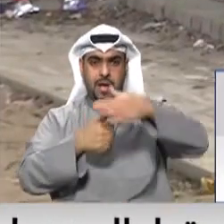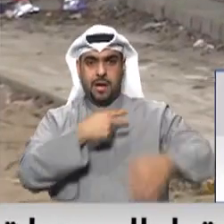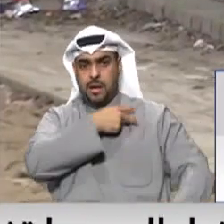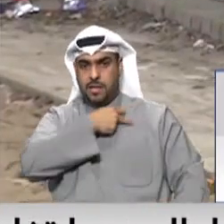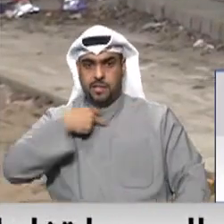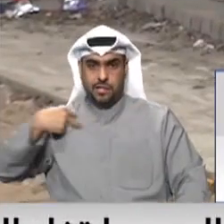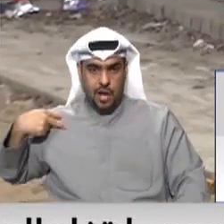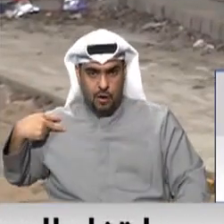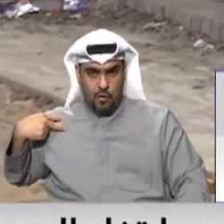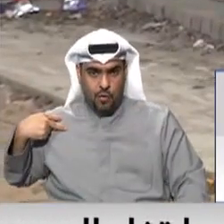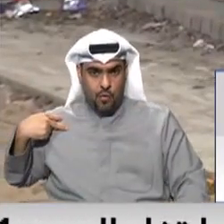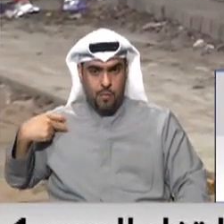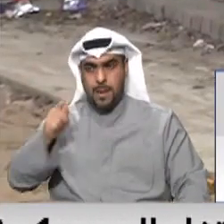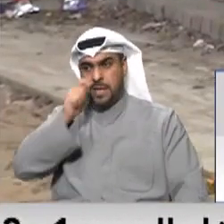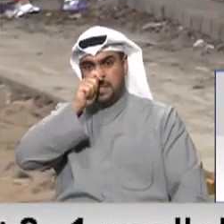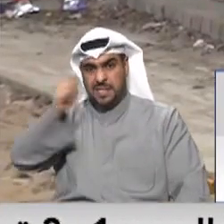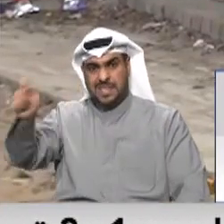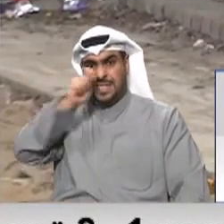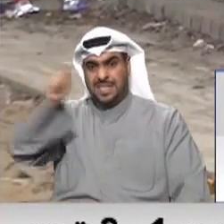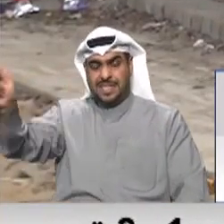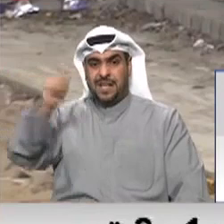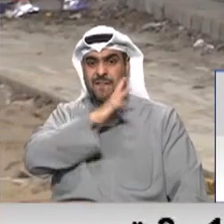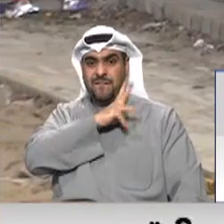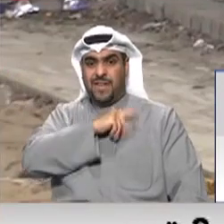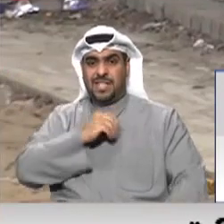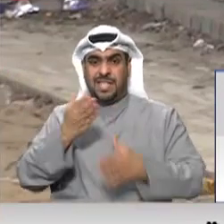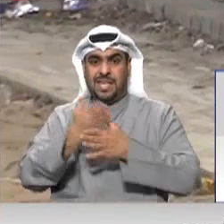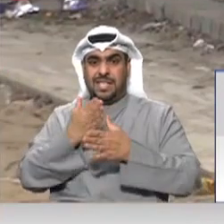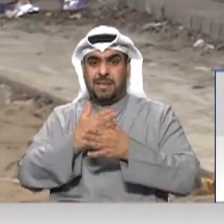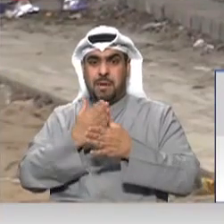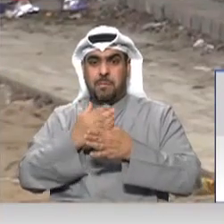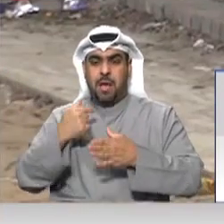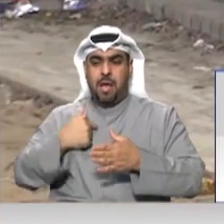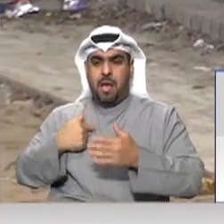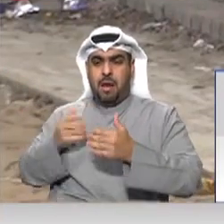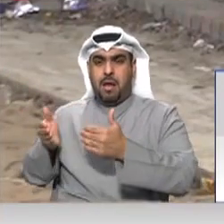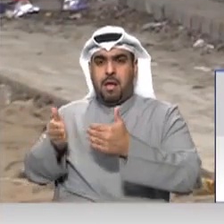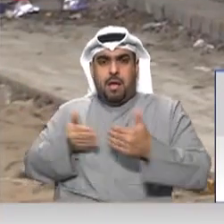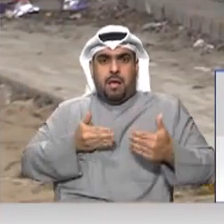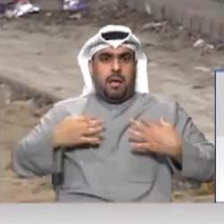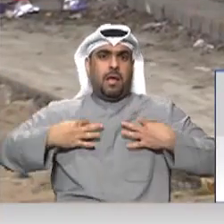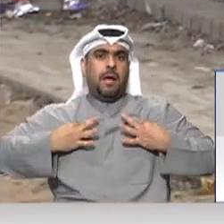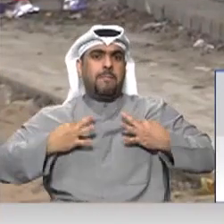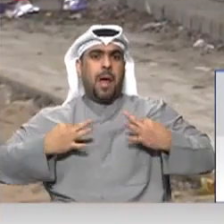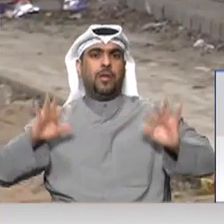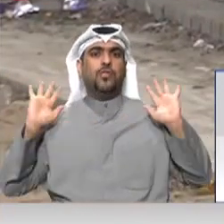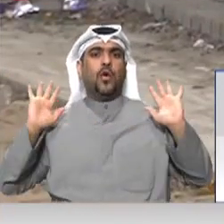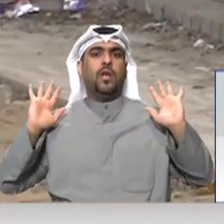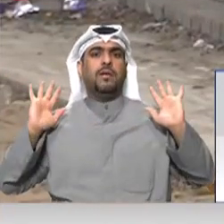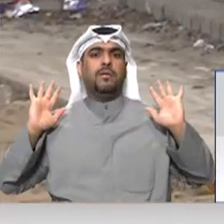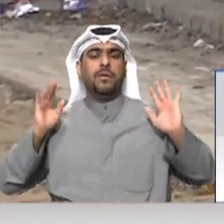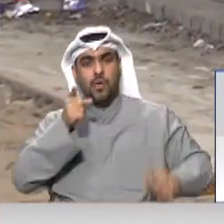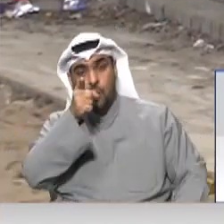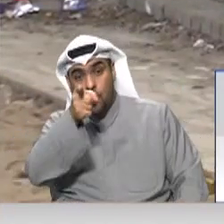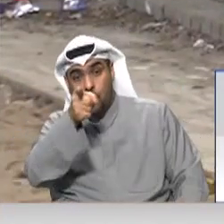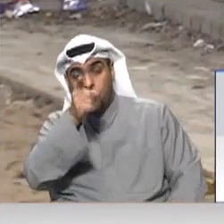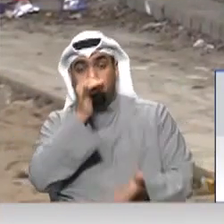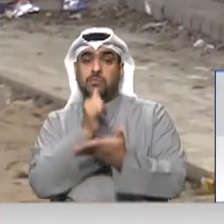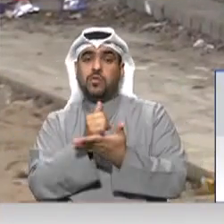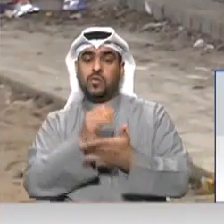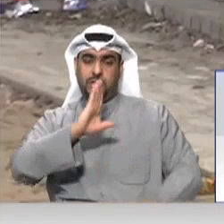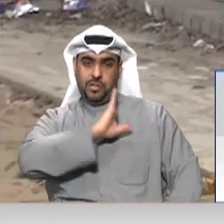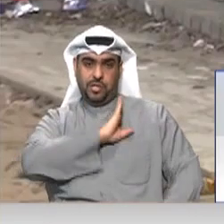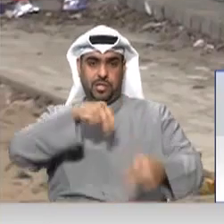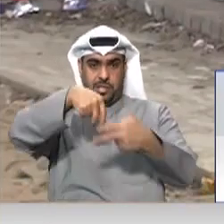الأزمة الداخلية نتيجة المظاهرات الصاخبة بحقه بما يتعلق بمحاولة تغيير بنية القضاء